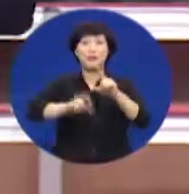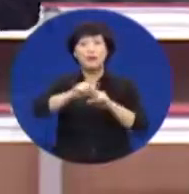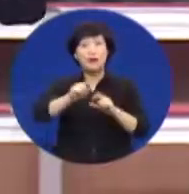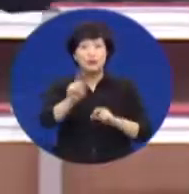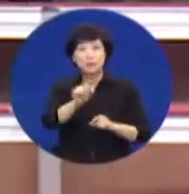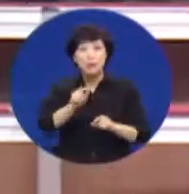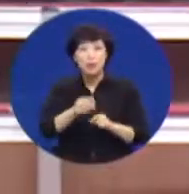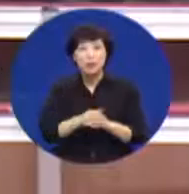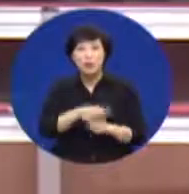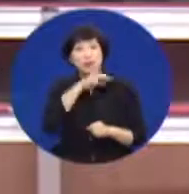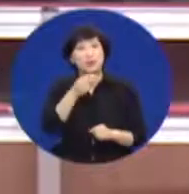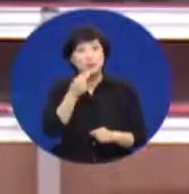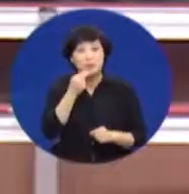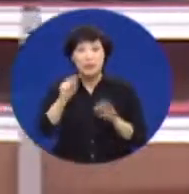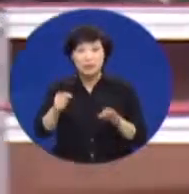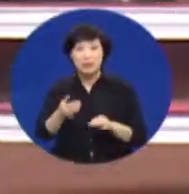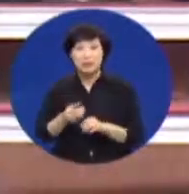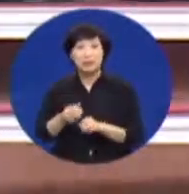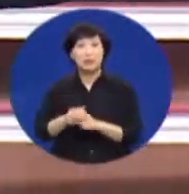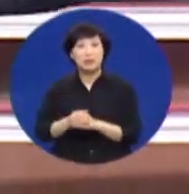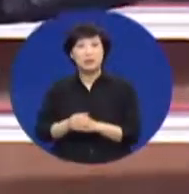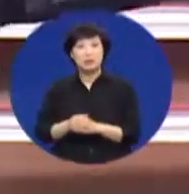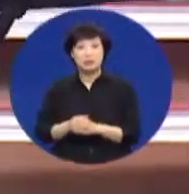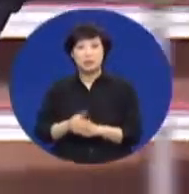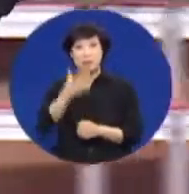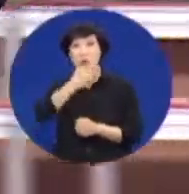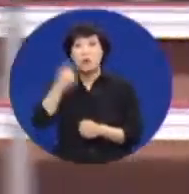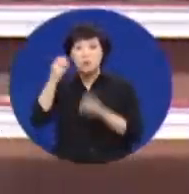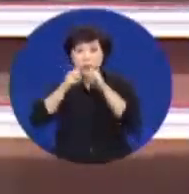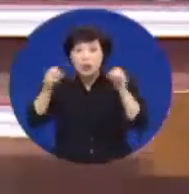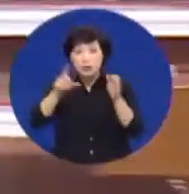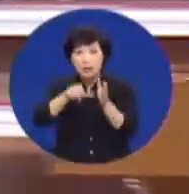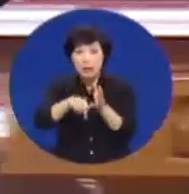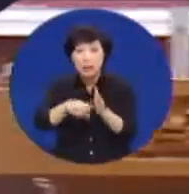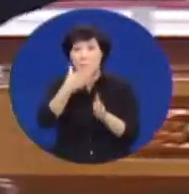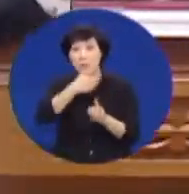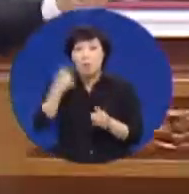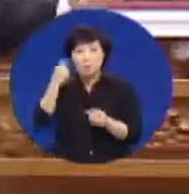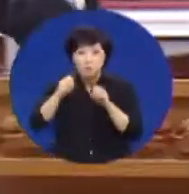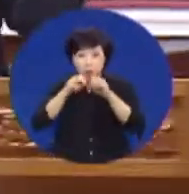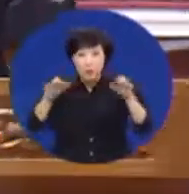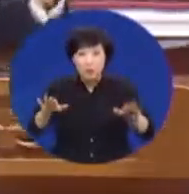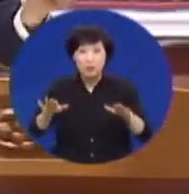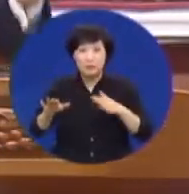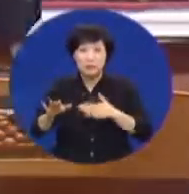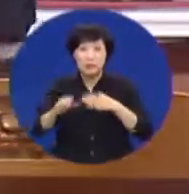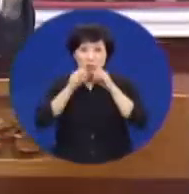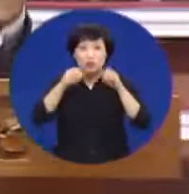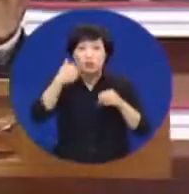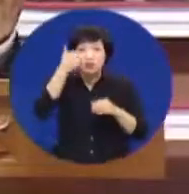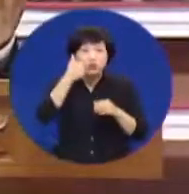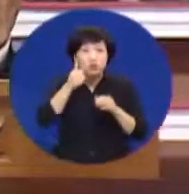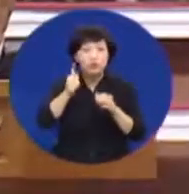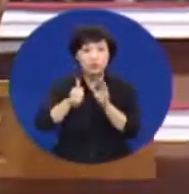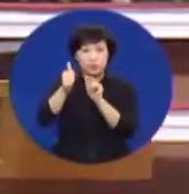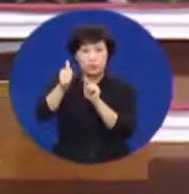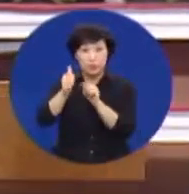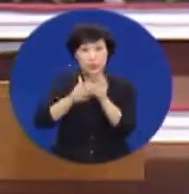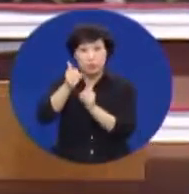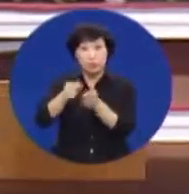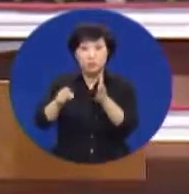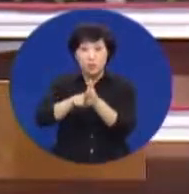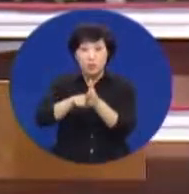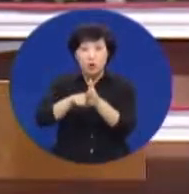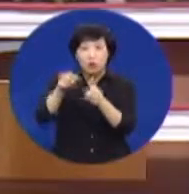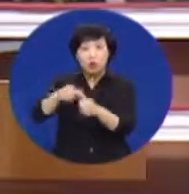그리고 이 소식을 전할 때마다 복음 전에서 내 전도를 통해서 예수 믿고 구원받은